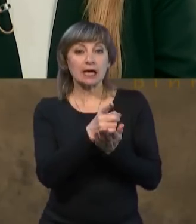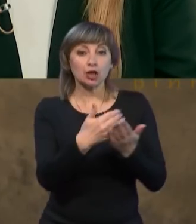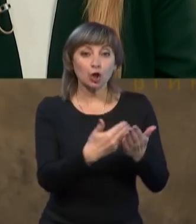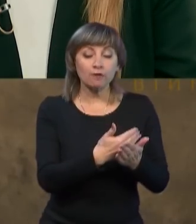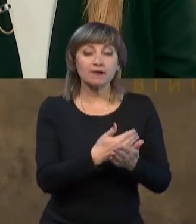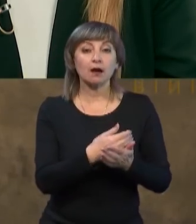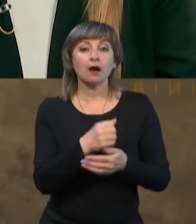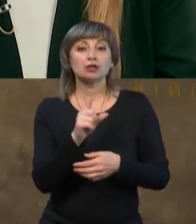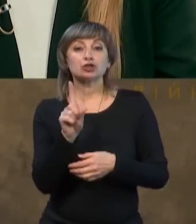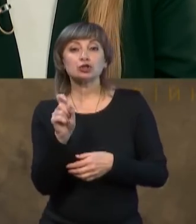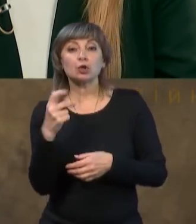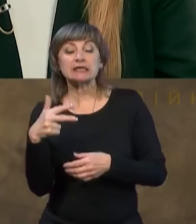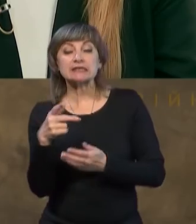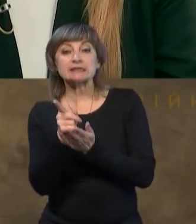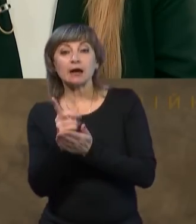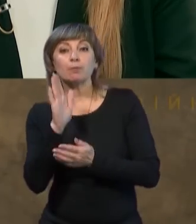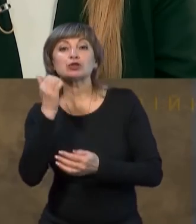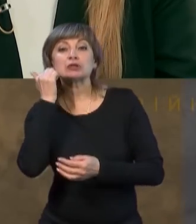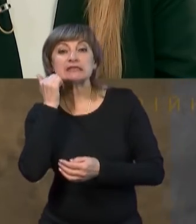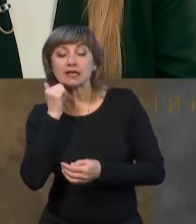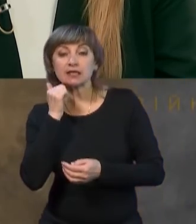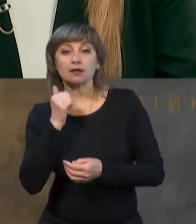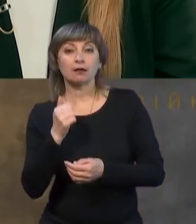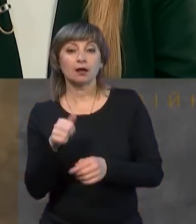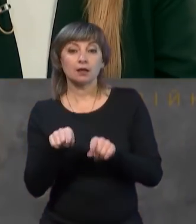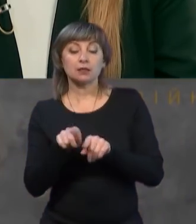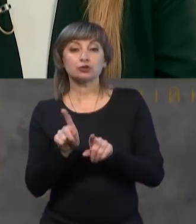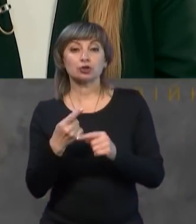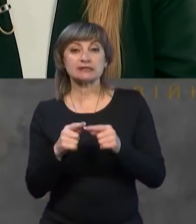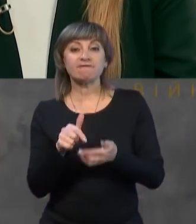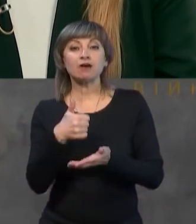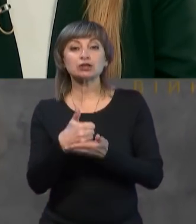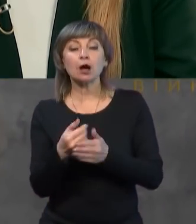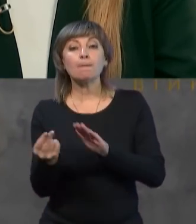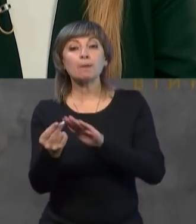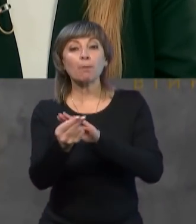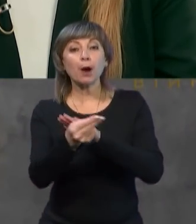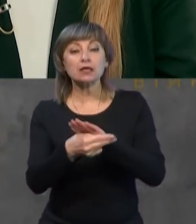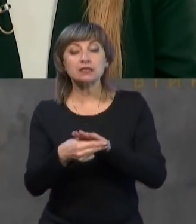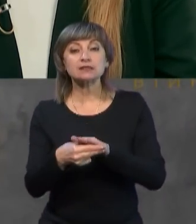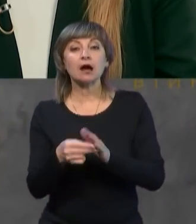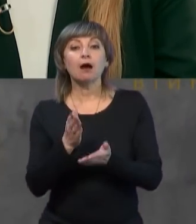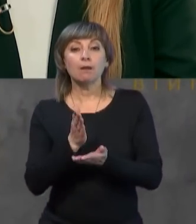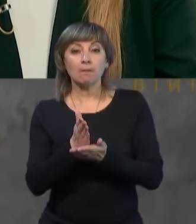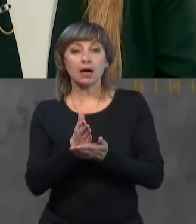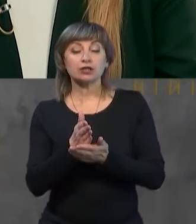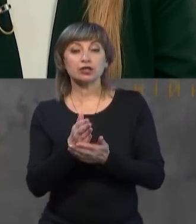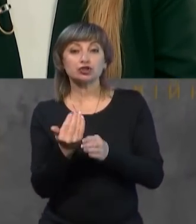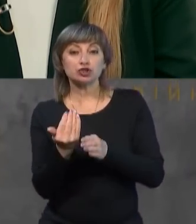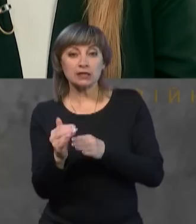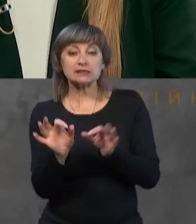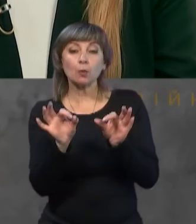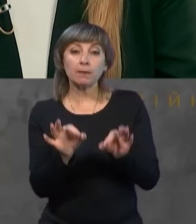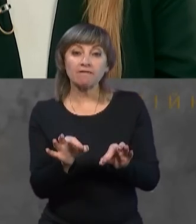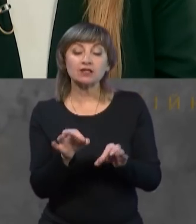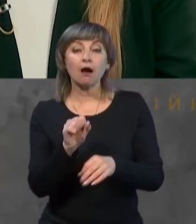але там 130 танків будуть старих. Так що це в основному пропагандистська, вона має частку правди,